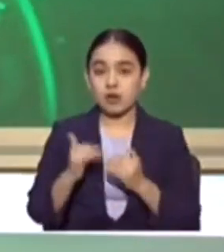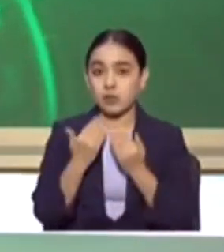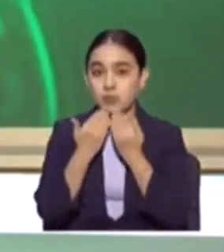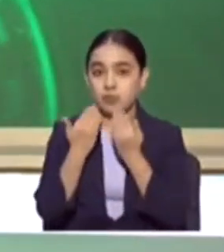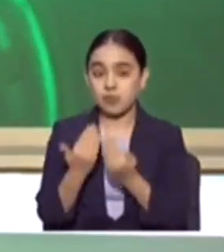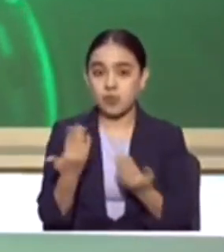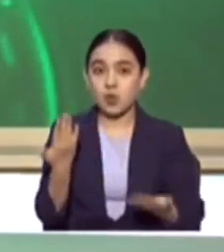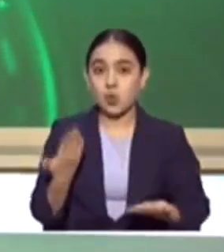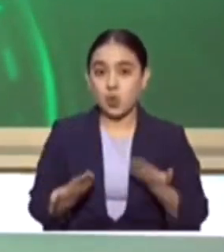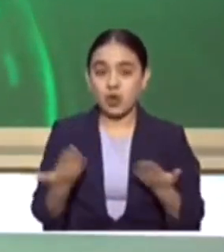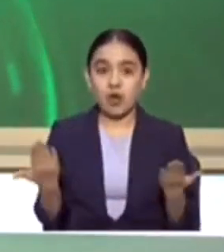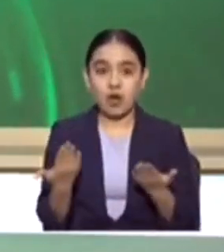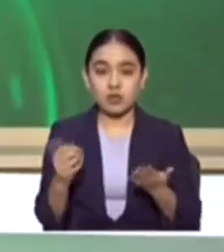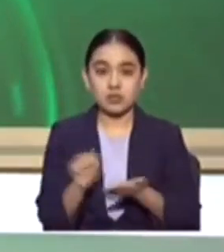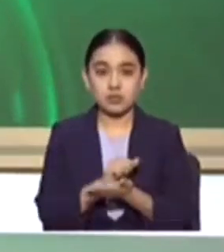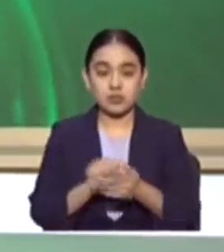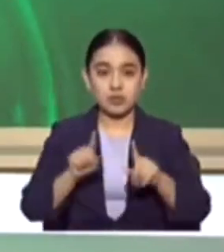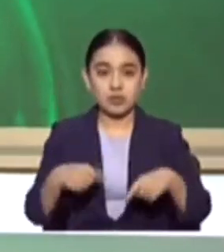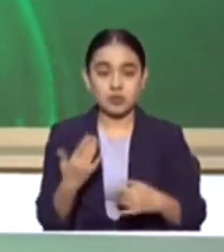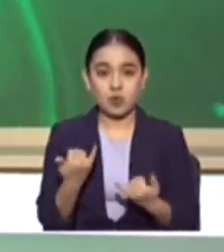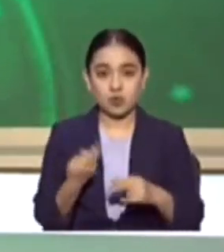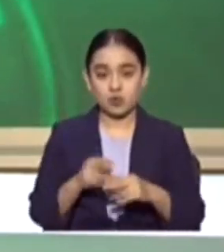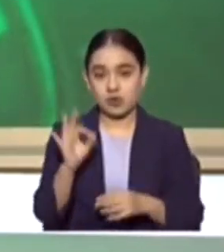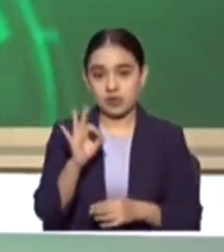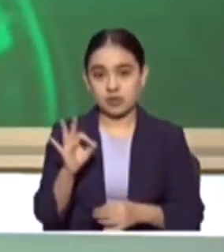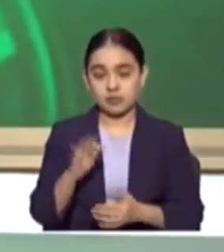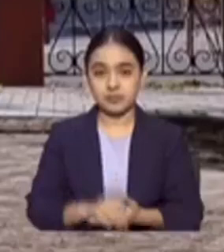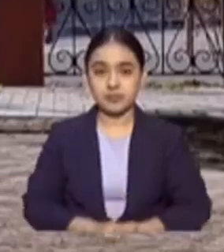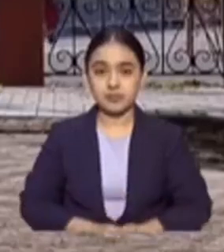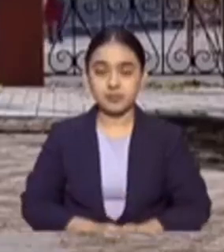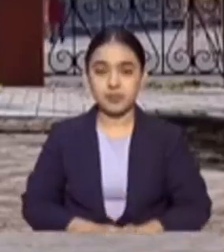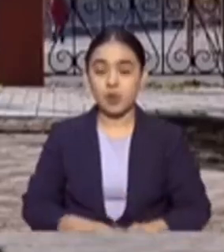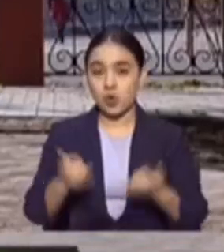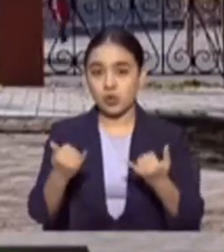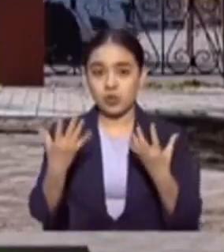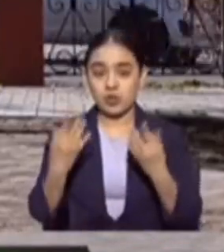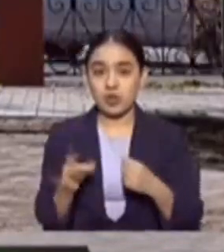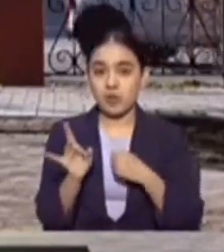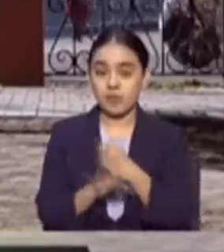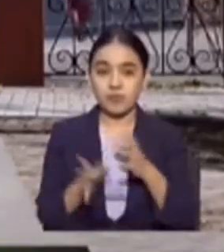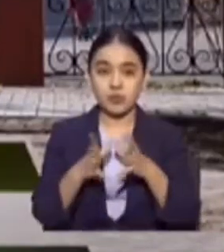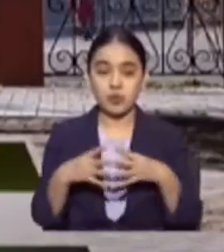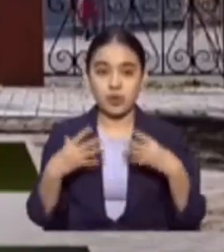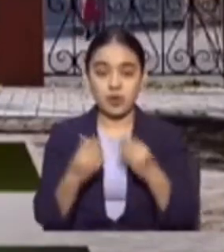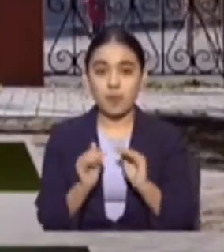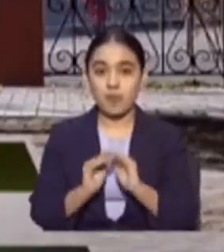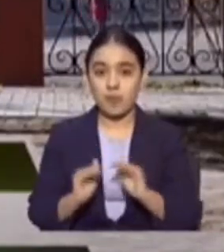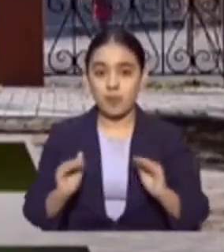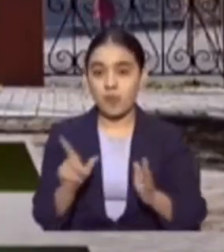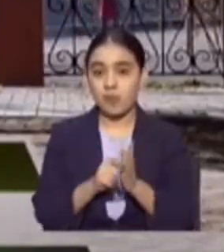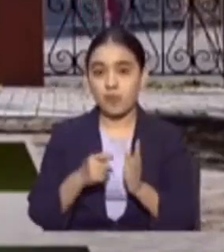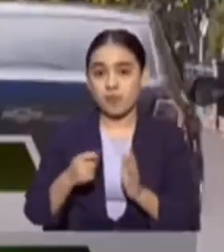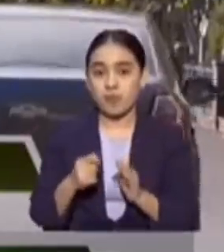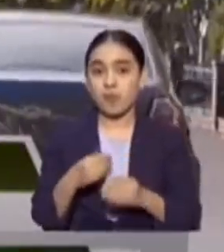murojaat qilinadi yoki qaysi hujjatlar talab etiladi? Hozir shu haqda. Hozirgi kunda kam ta'minlangan oilalarga bolalar nafaqasi